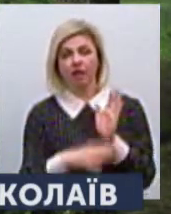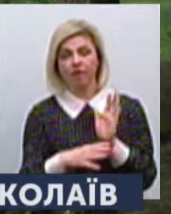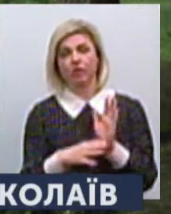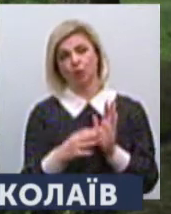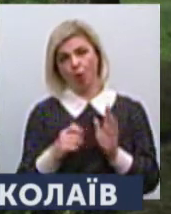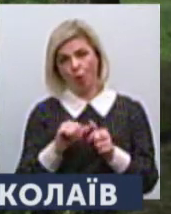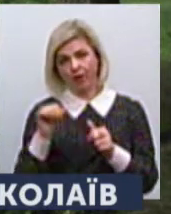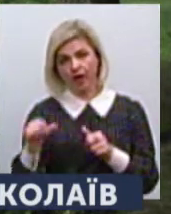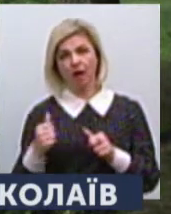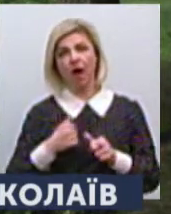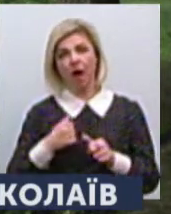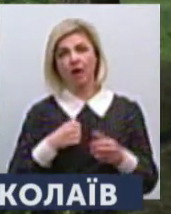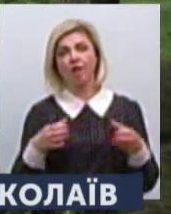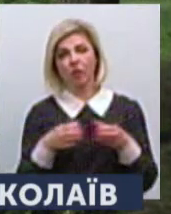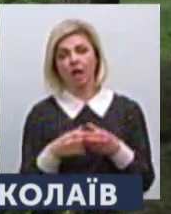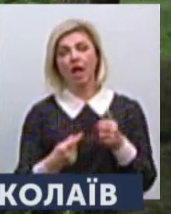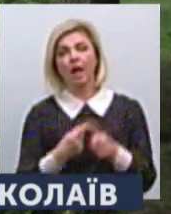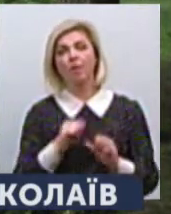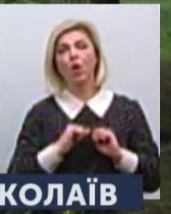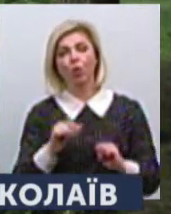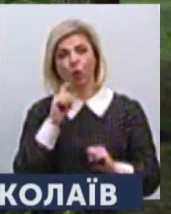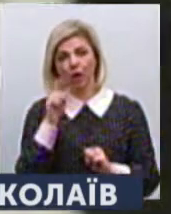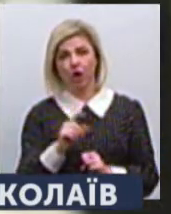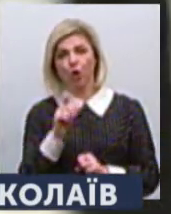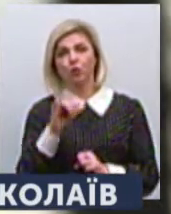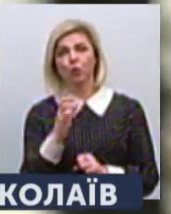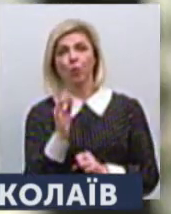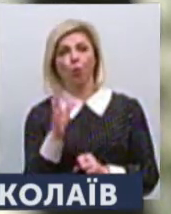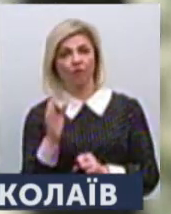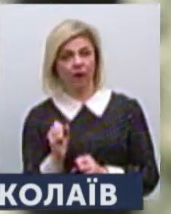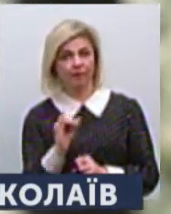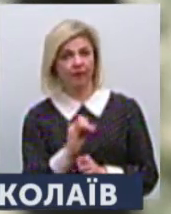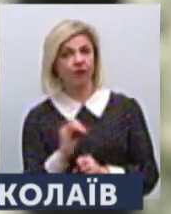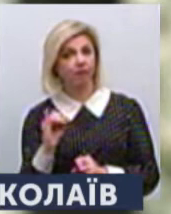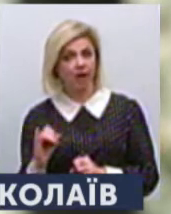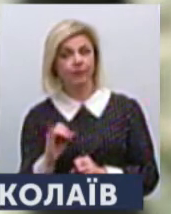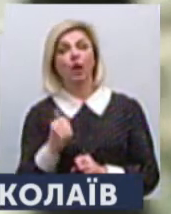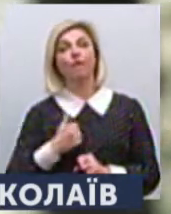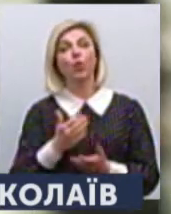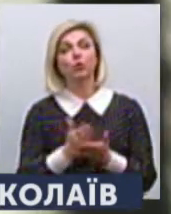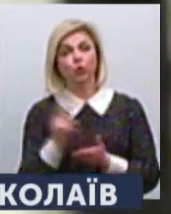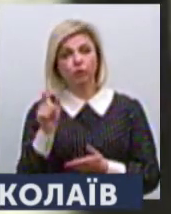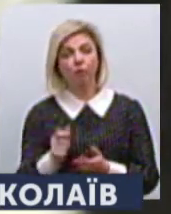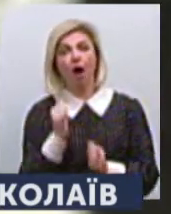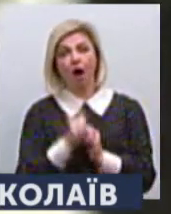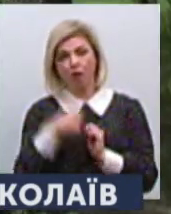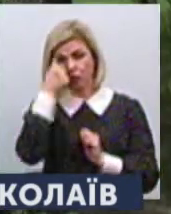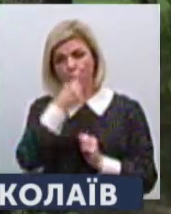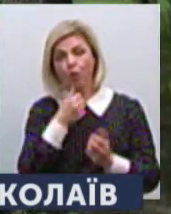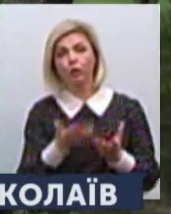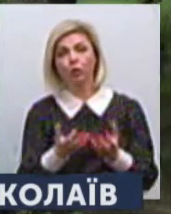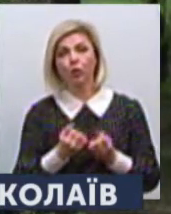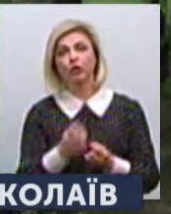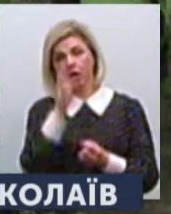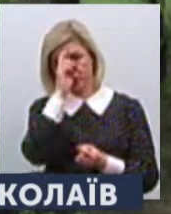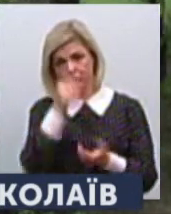аеромобільного батальйону імені Героя України Зубкова Івана Івановича. Військовослужбовець отримує щорічну одноразову допомогу від держави з 2016